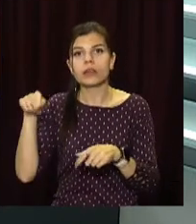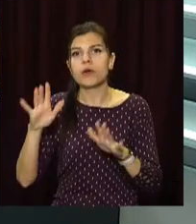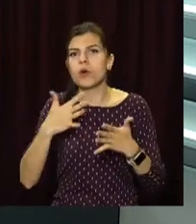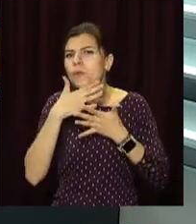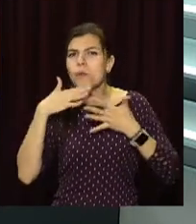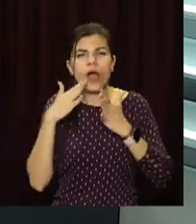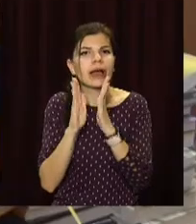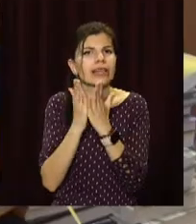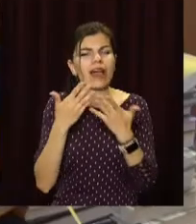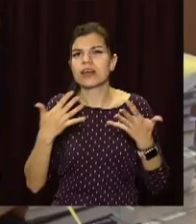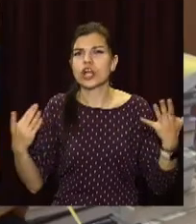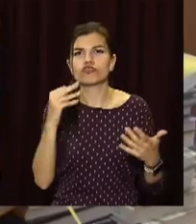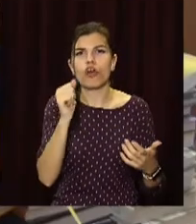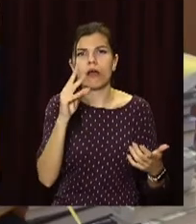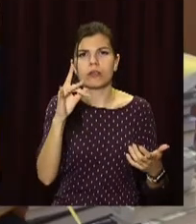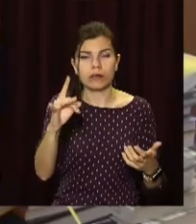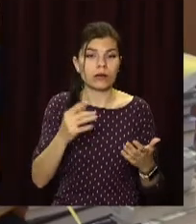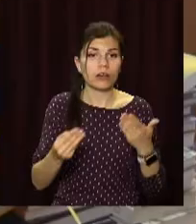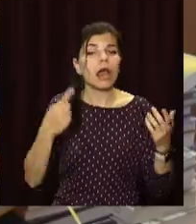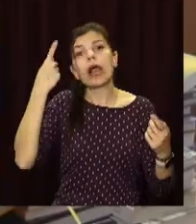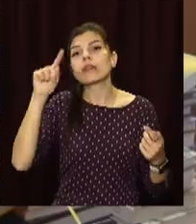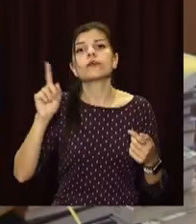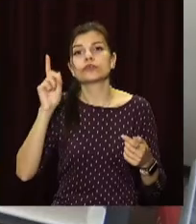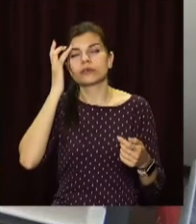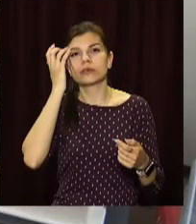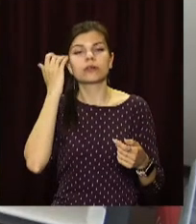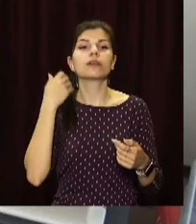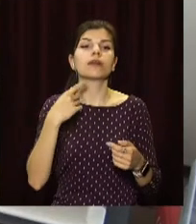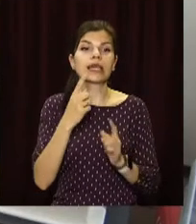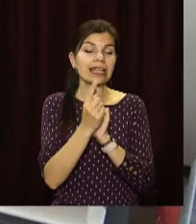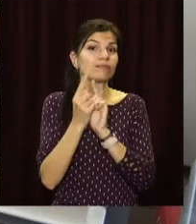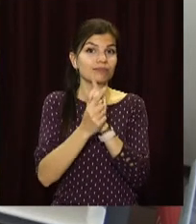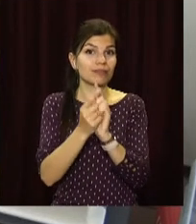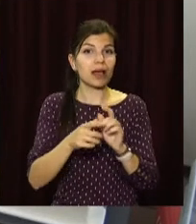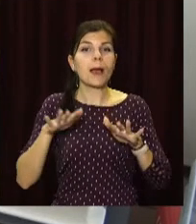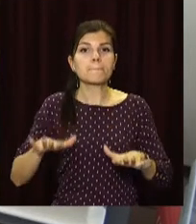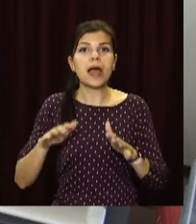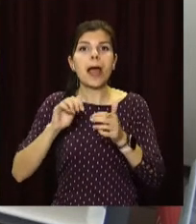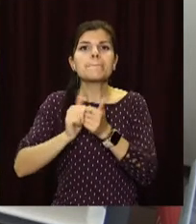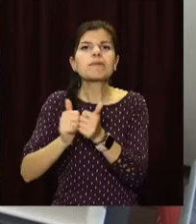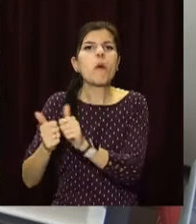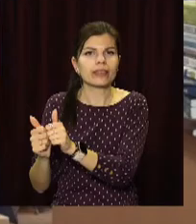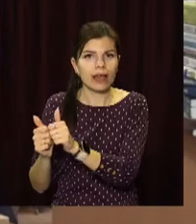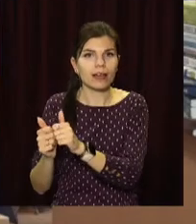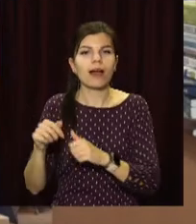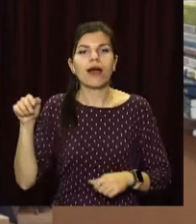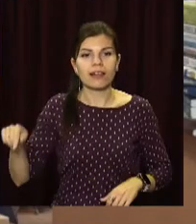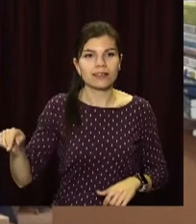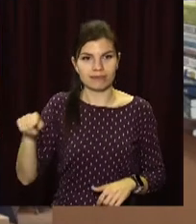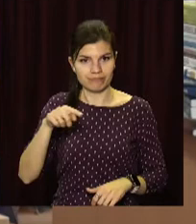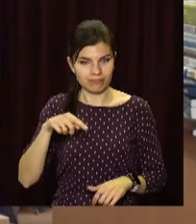десятки тисяч книг різних жанрів. Ідея виникла через прийдешню трансформацію міських бібліотек у сучасні